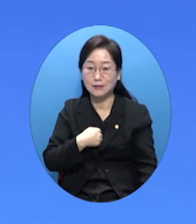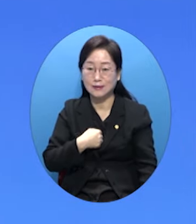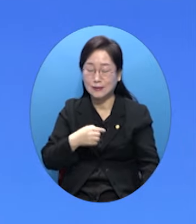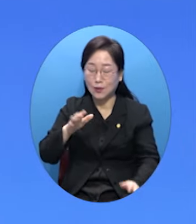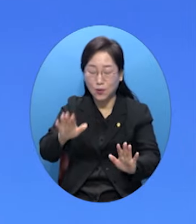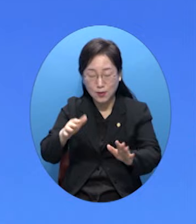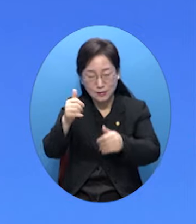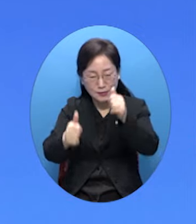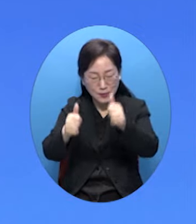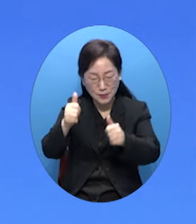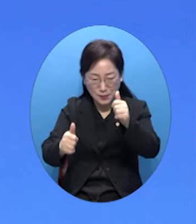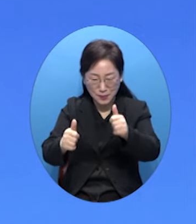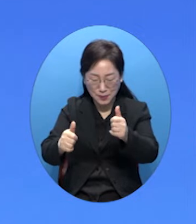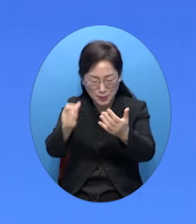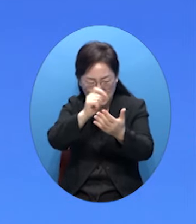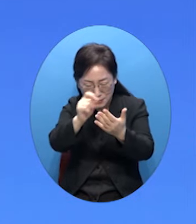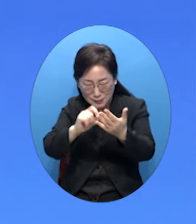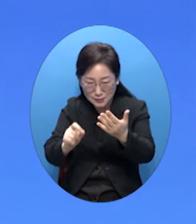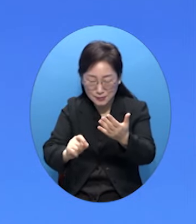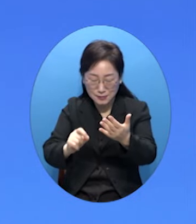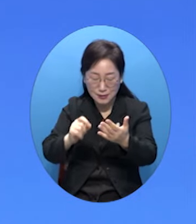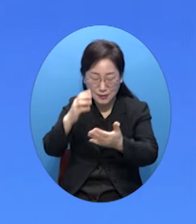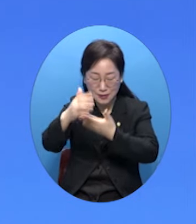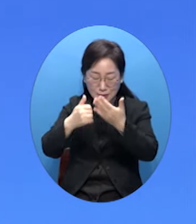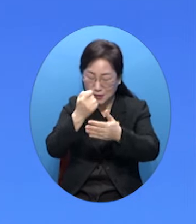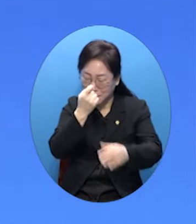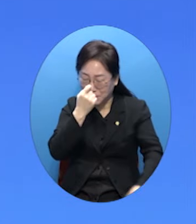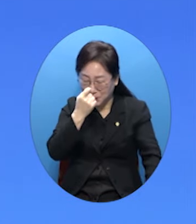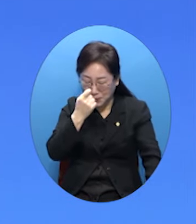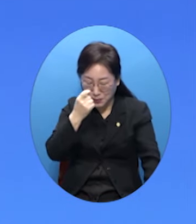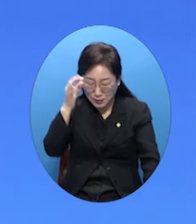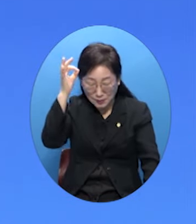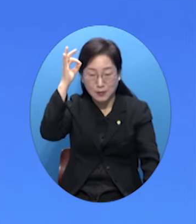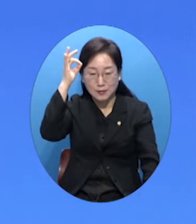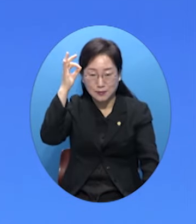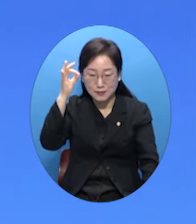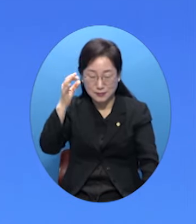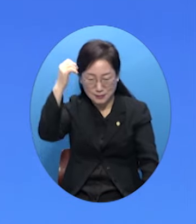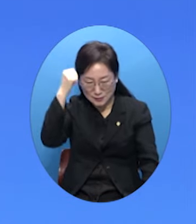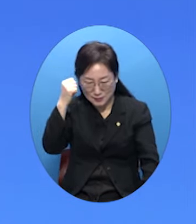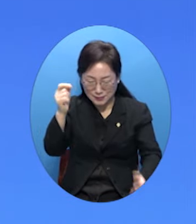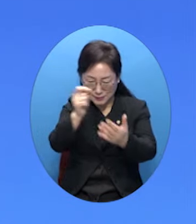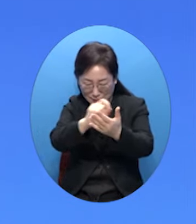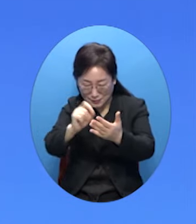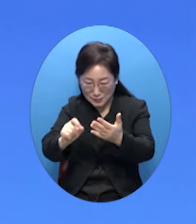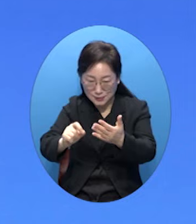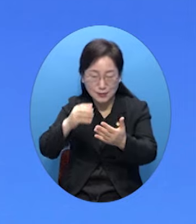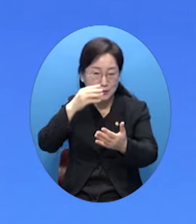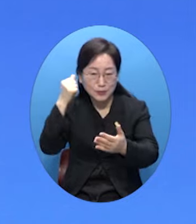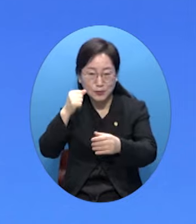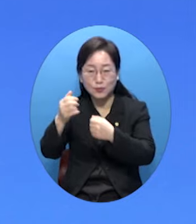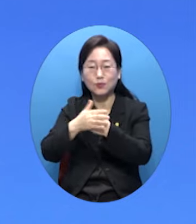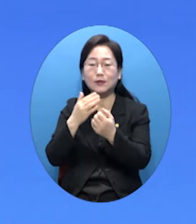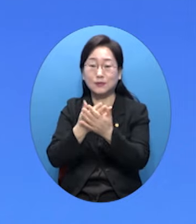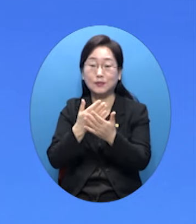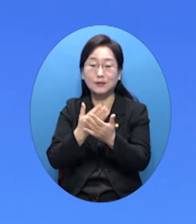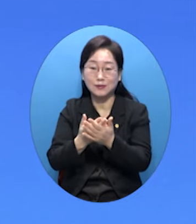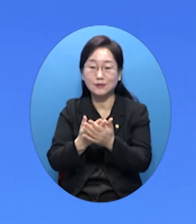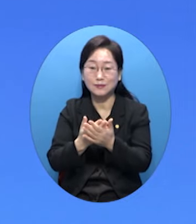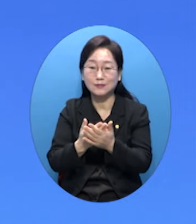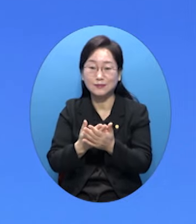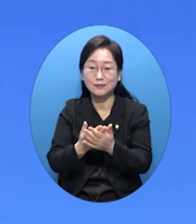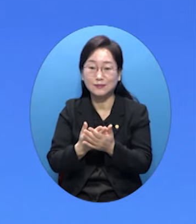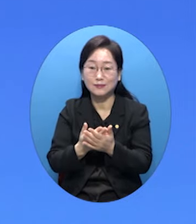시험을 보러 가는데 하는데 배운 거 다 잘 기억해서 시험을 잘 보게 해 주옵소서.